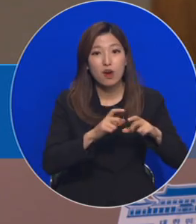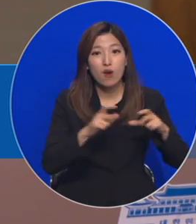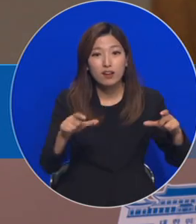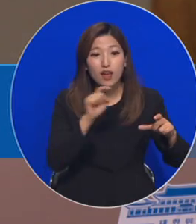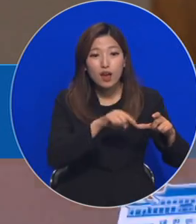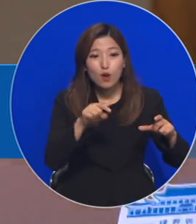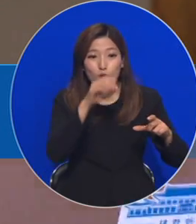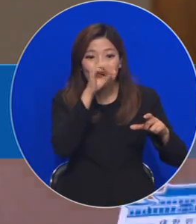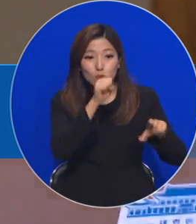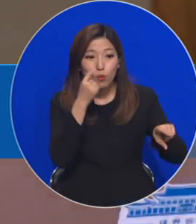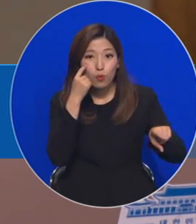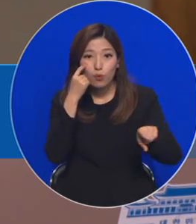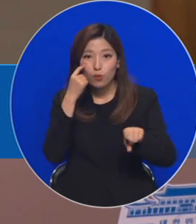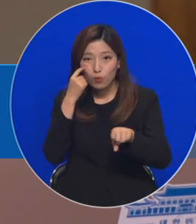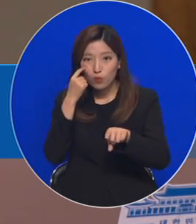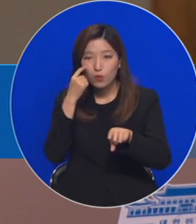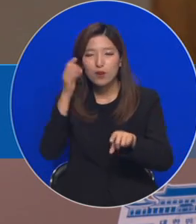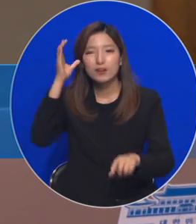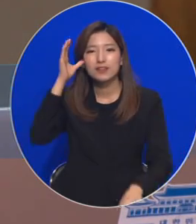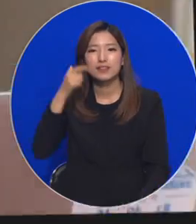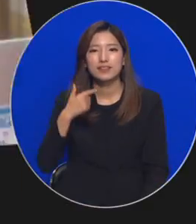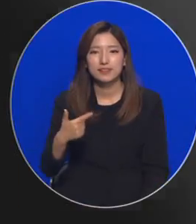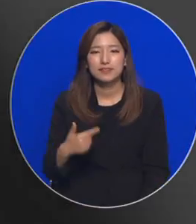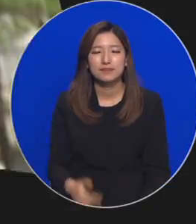사례들이 많이 만들어지길 기대합니다.